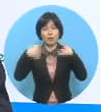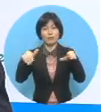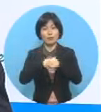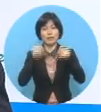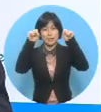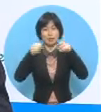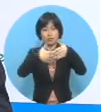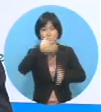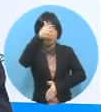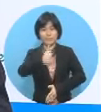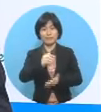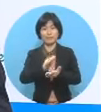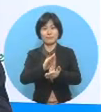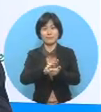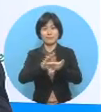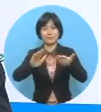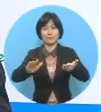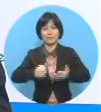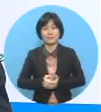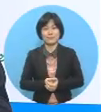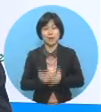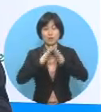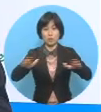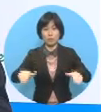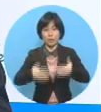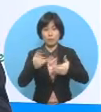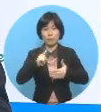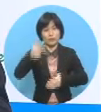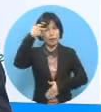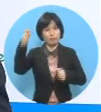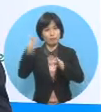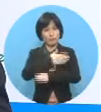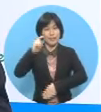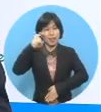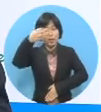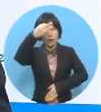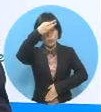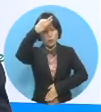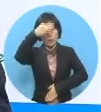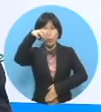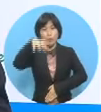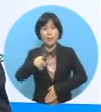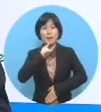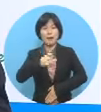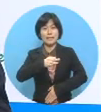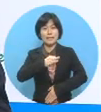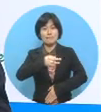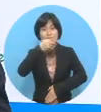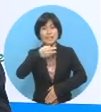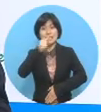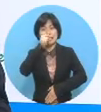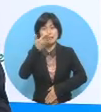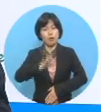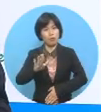안녕하십니까. 전라남도 관광문화체육국장 이기환입니다. 전남은 예로부터 예향의